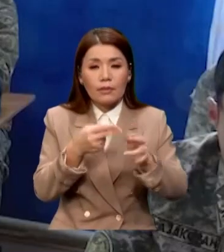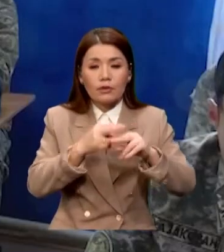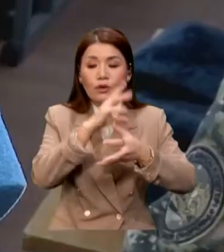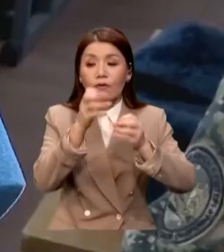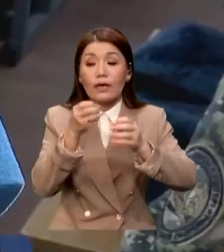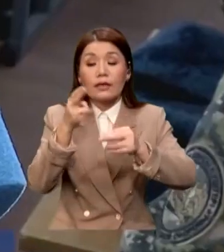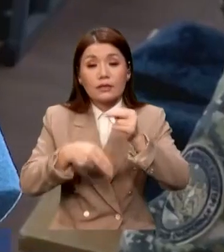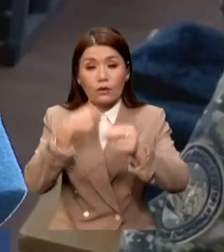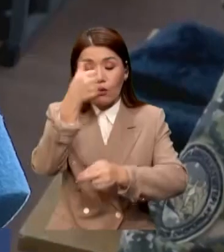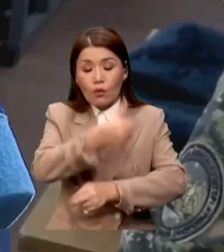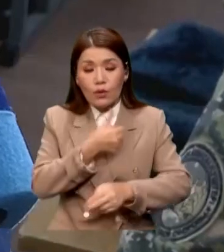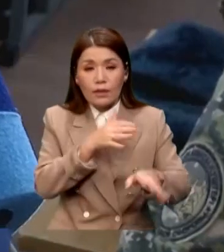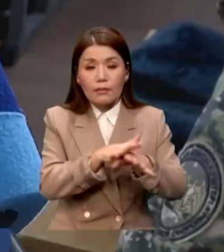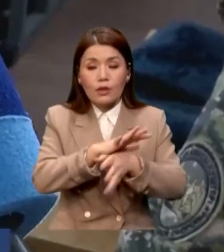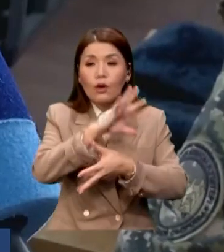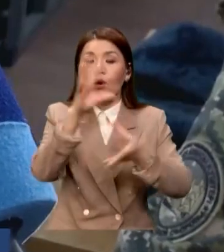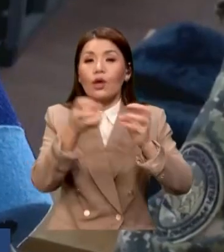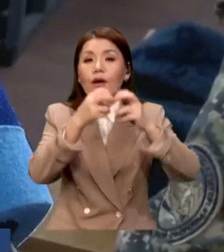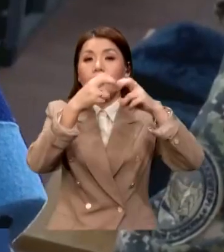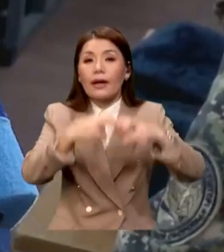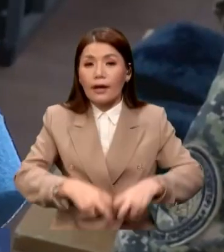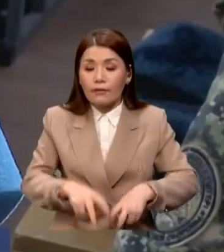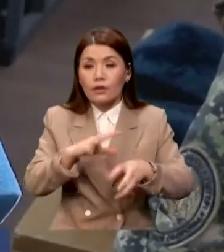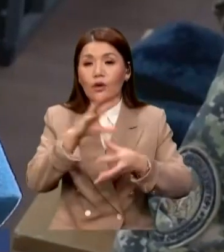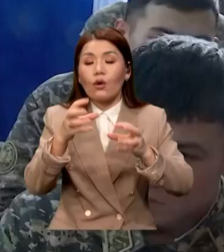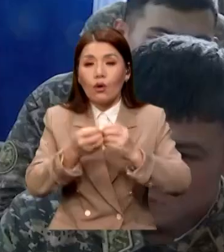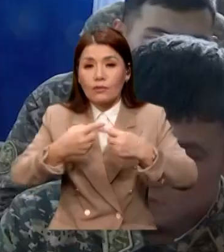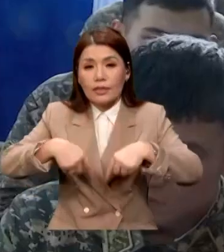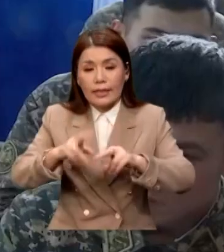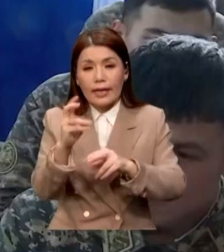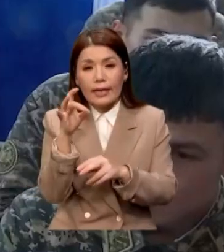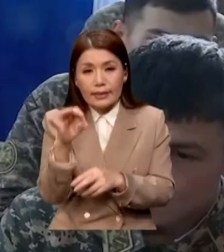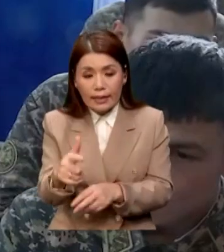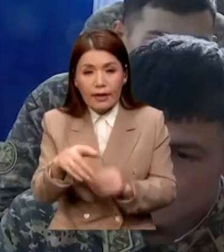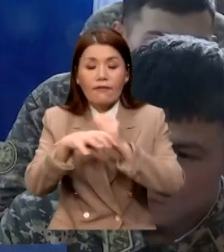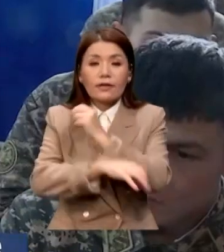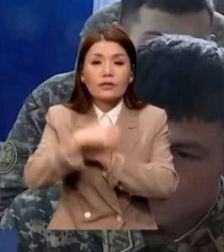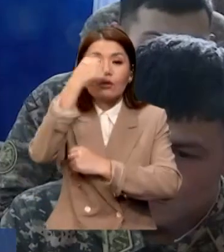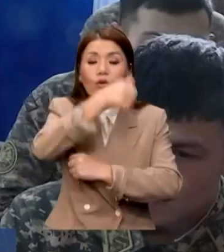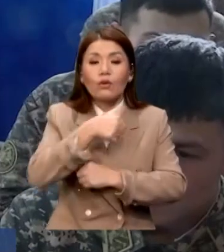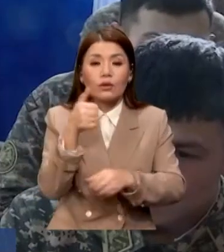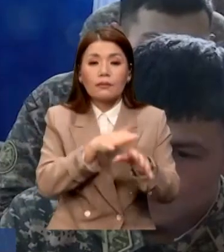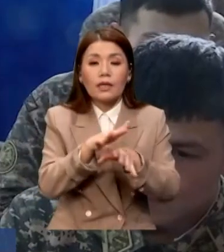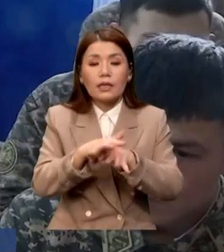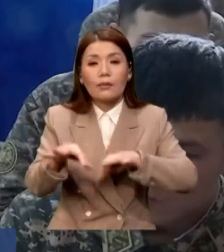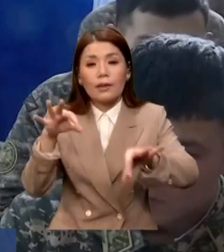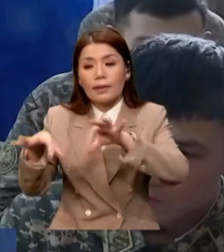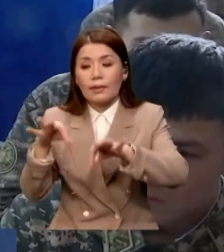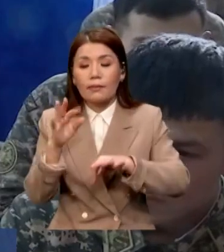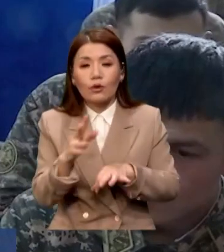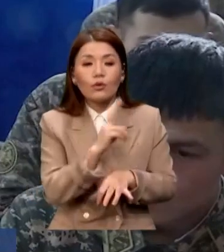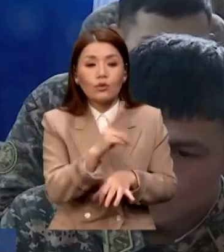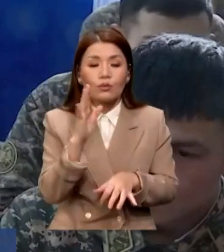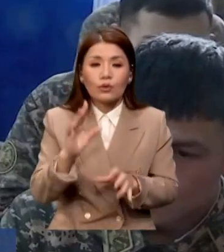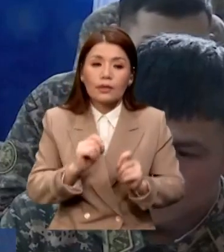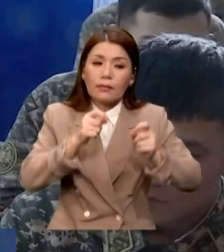конце года проводится итоговая проверка, доводится общий рейтинг. И в конце года проводится уже отбор, кто